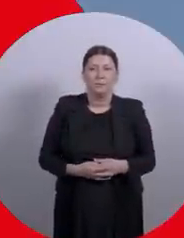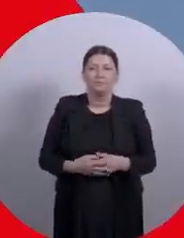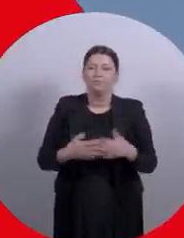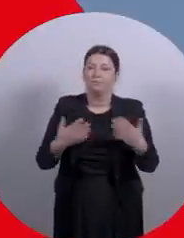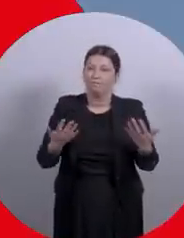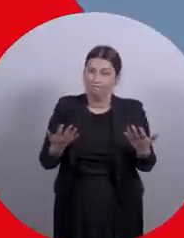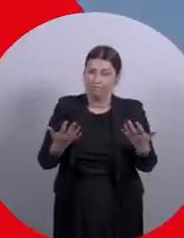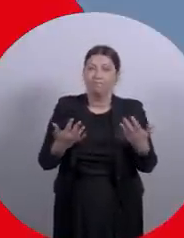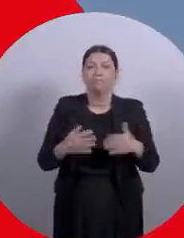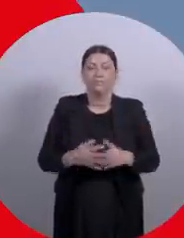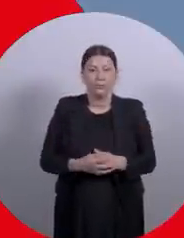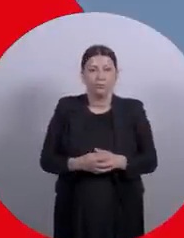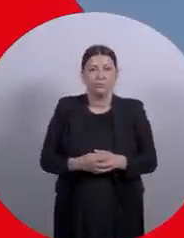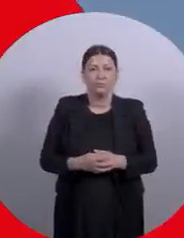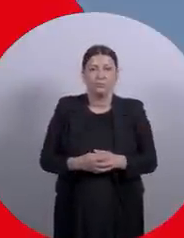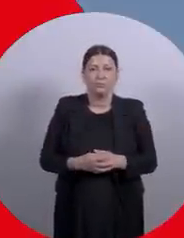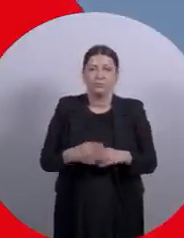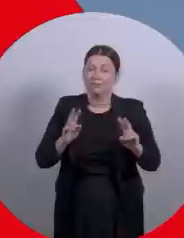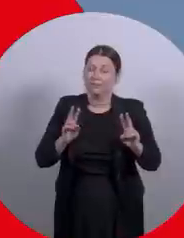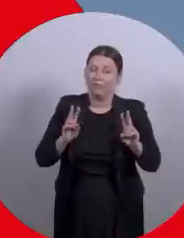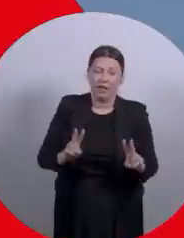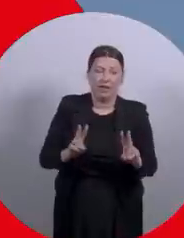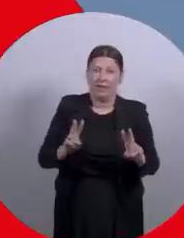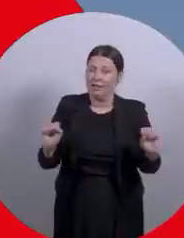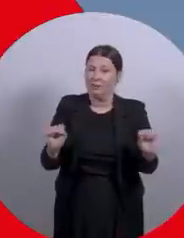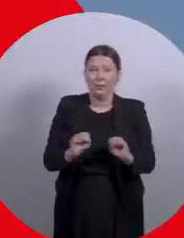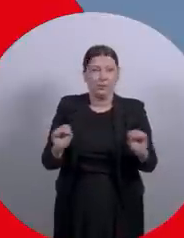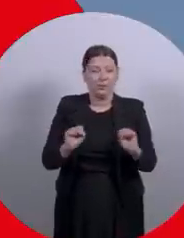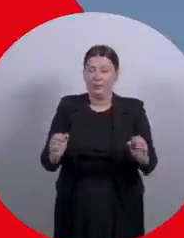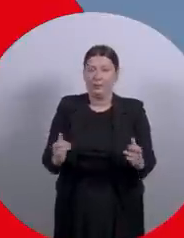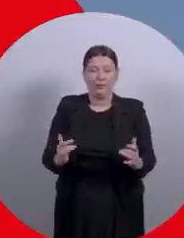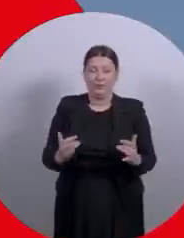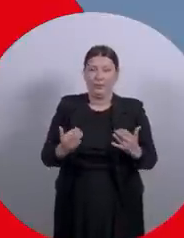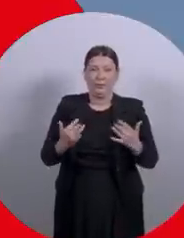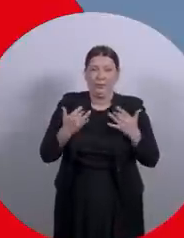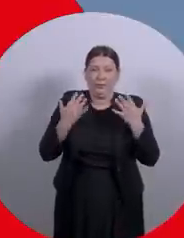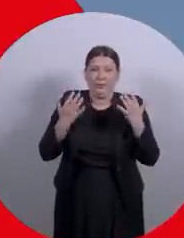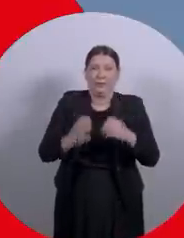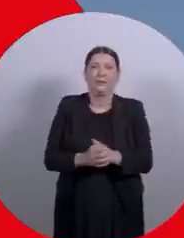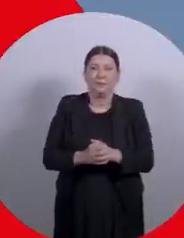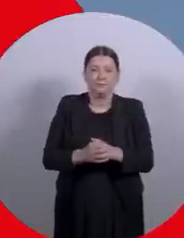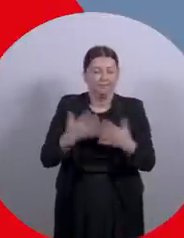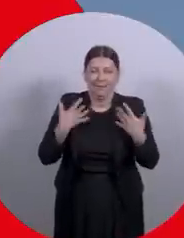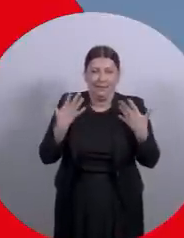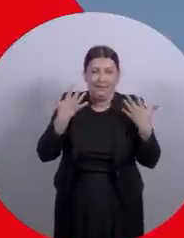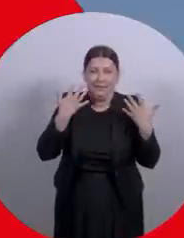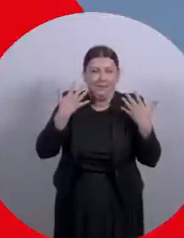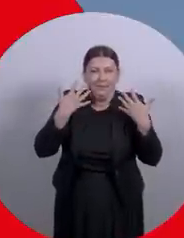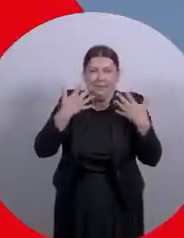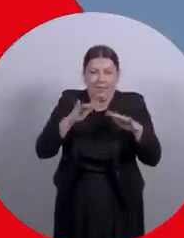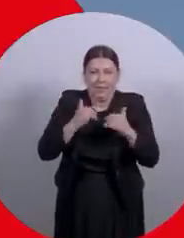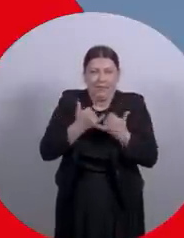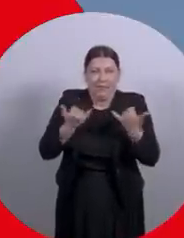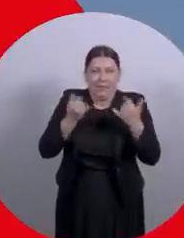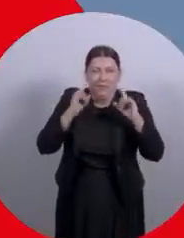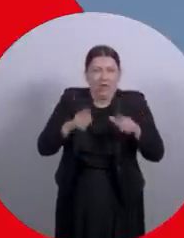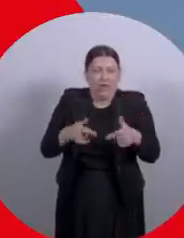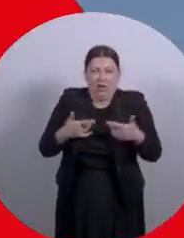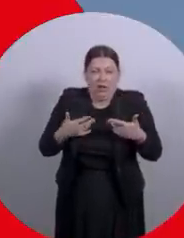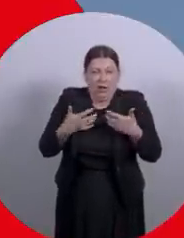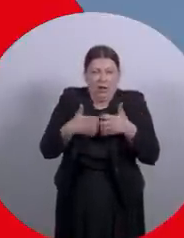es ist wirklich es ist überwältigend es ist besser wie es beschreiben soll